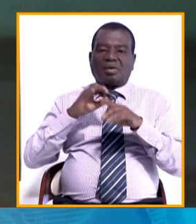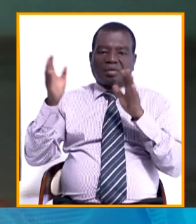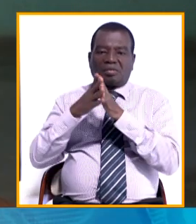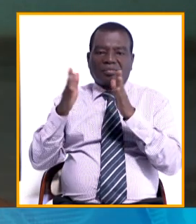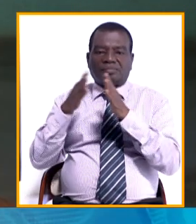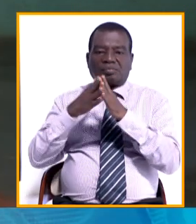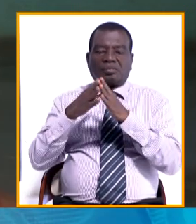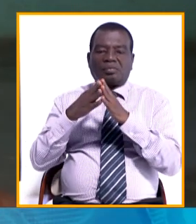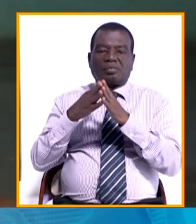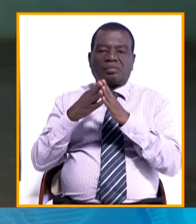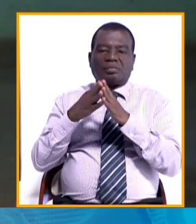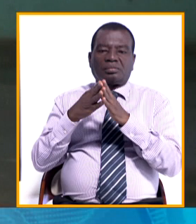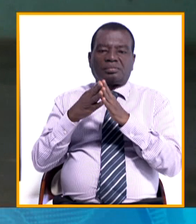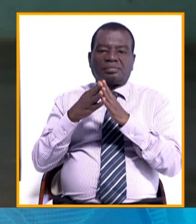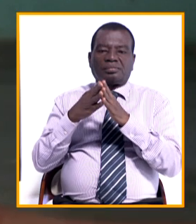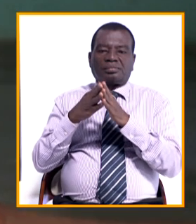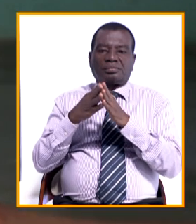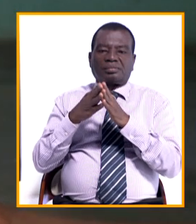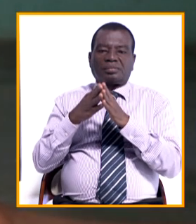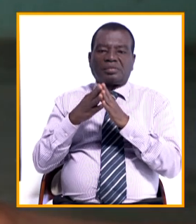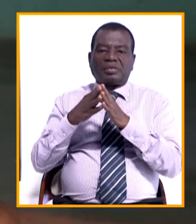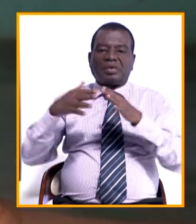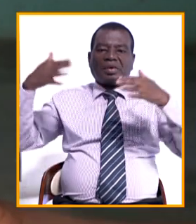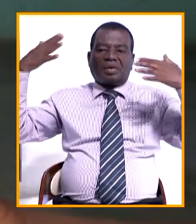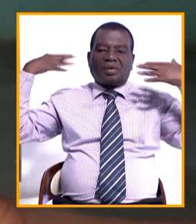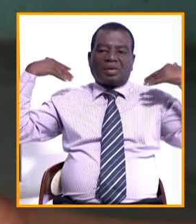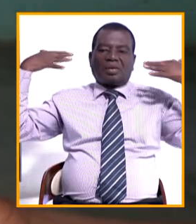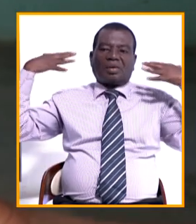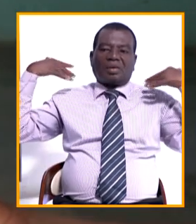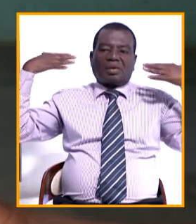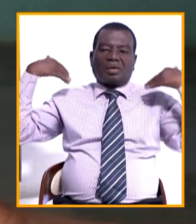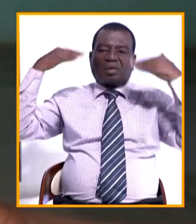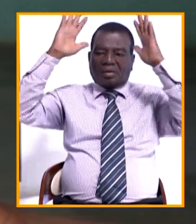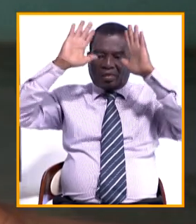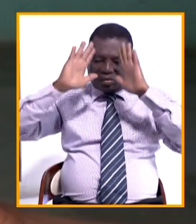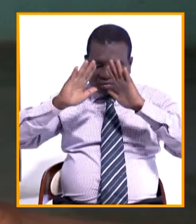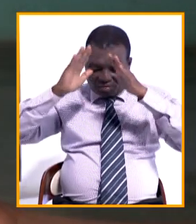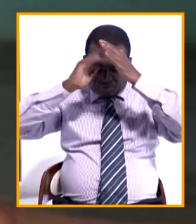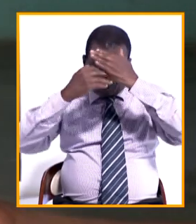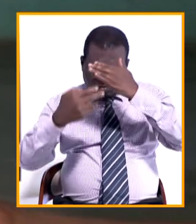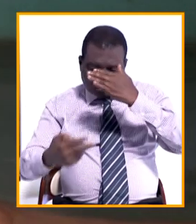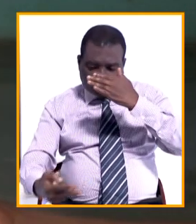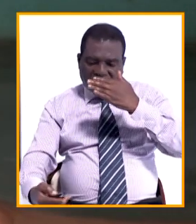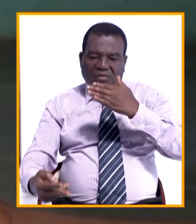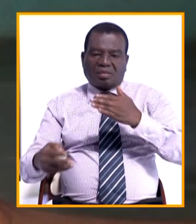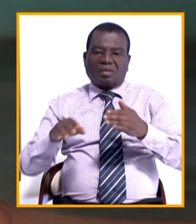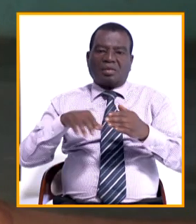parler d'Allah subhanahu wa ta'ala, les anges descendent et ils font un cercle jusqu'au premier